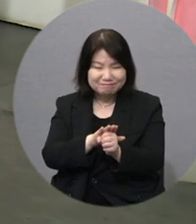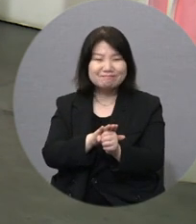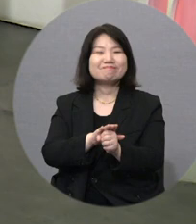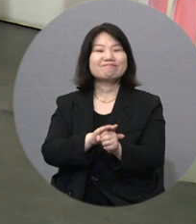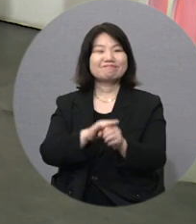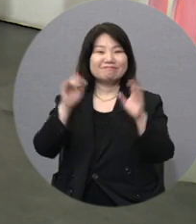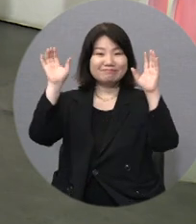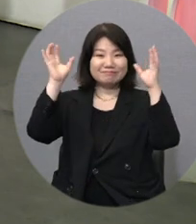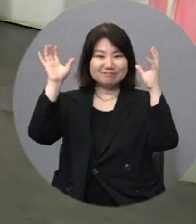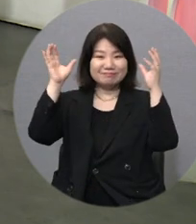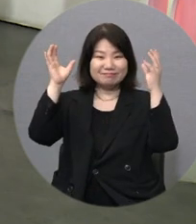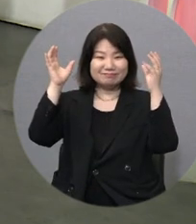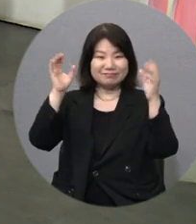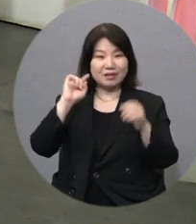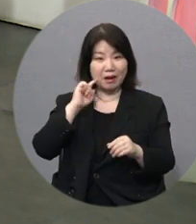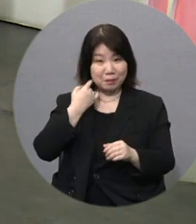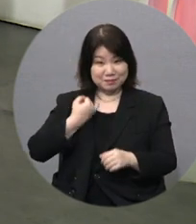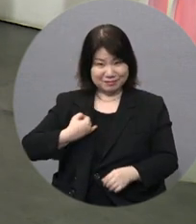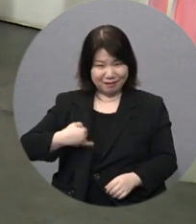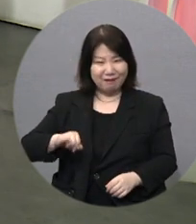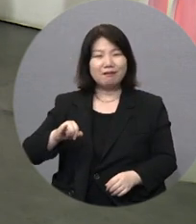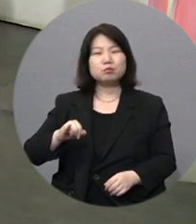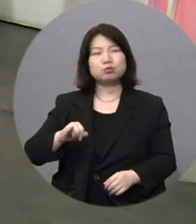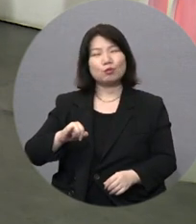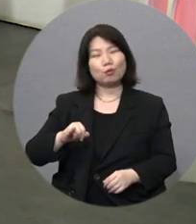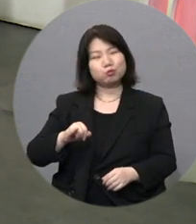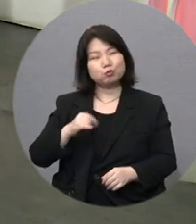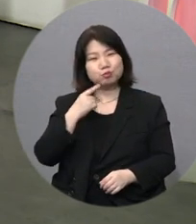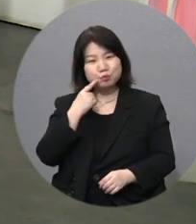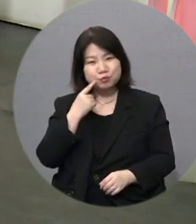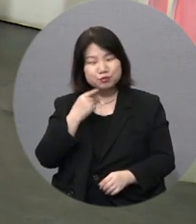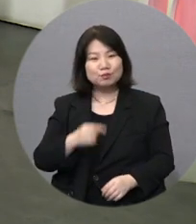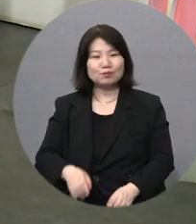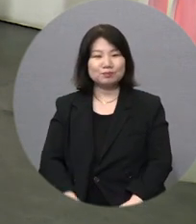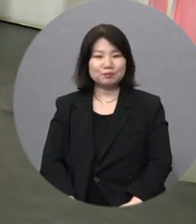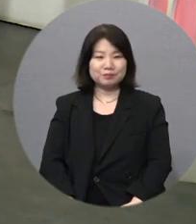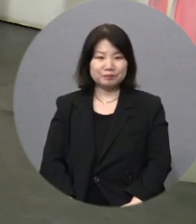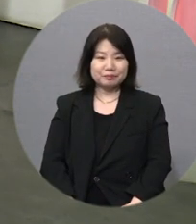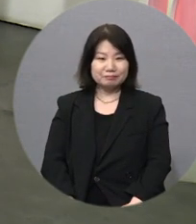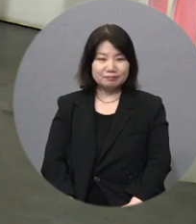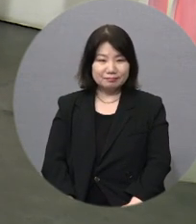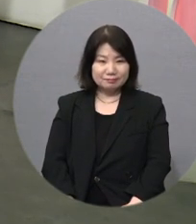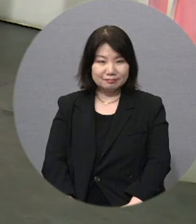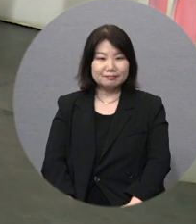사랑스럽습니다네 어우 예쁜 딸 두셔서 너무 좋아요 어머니 저희가 이렇게 지금